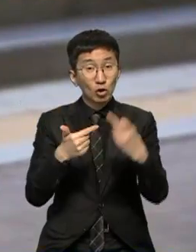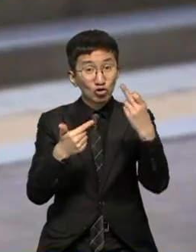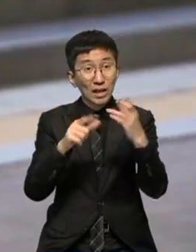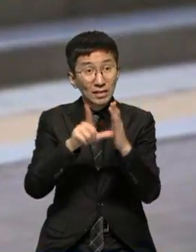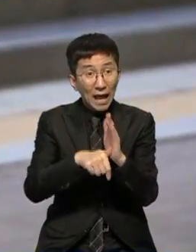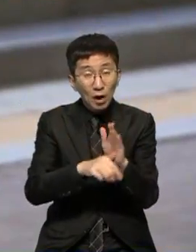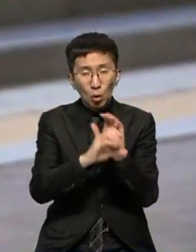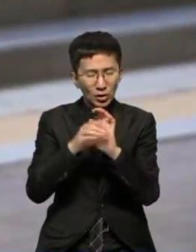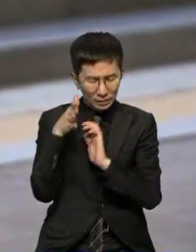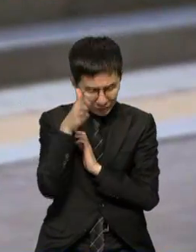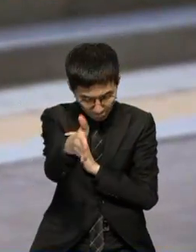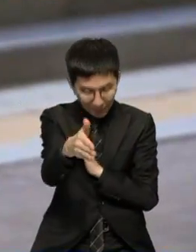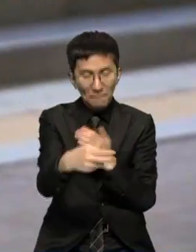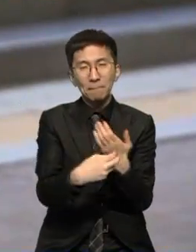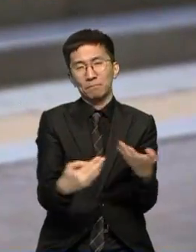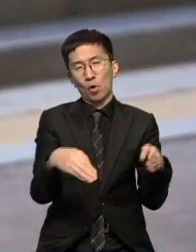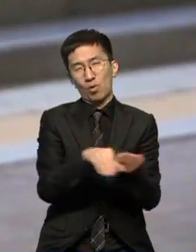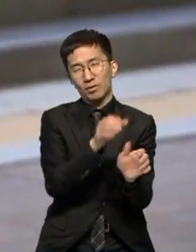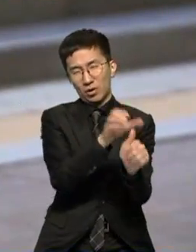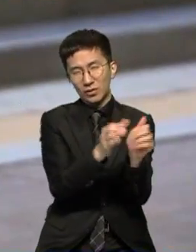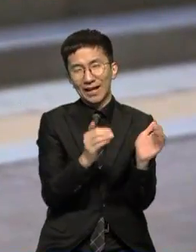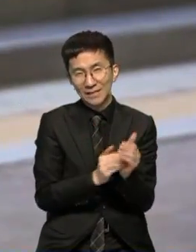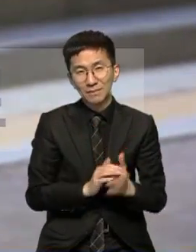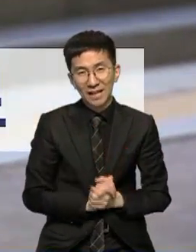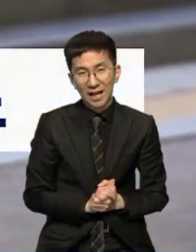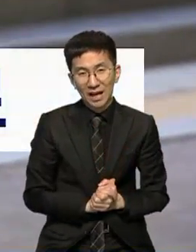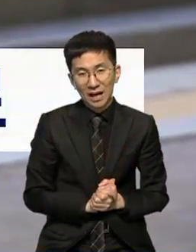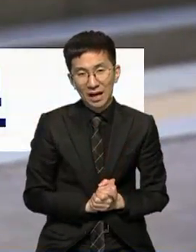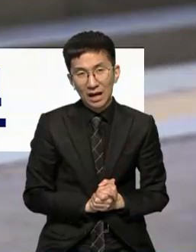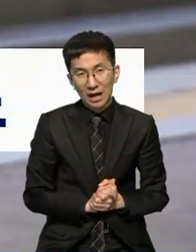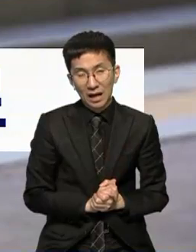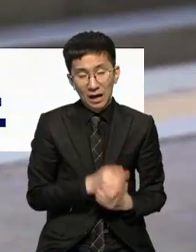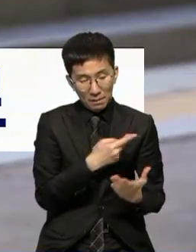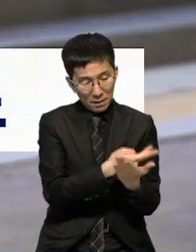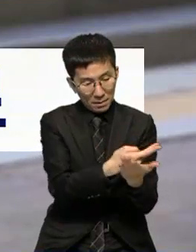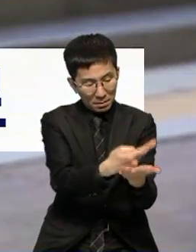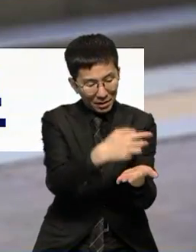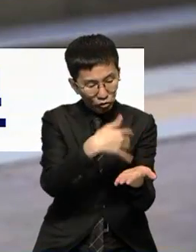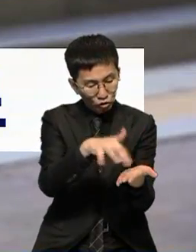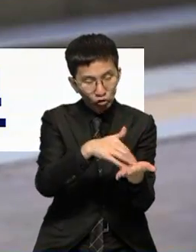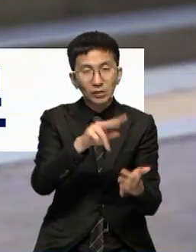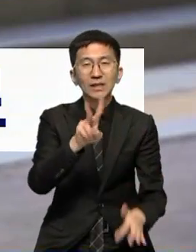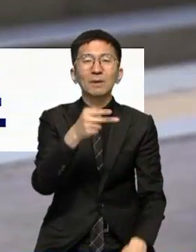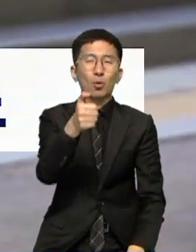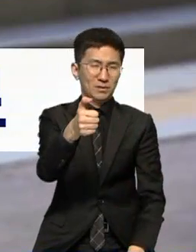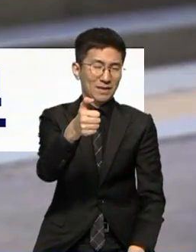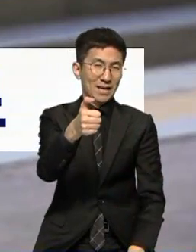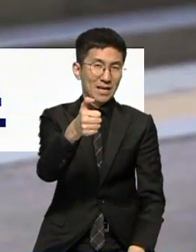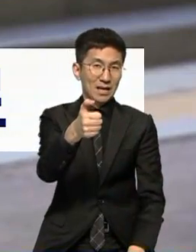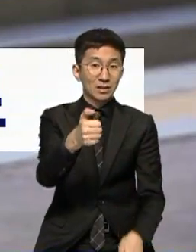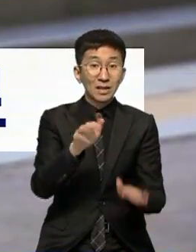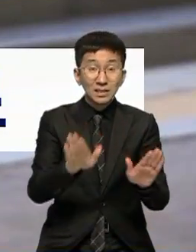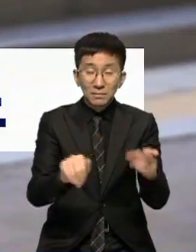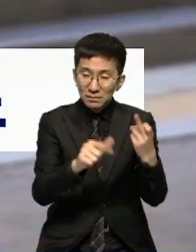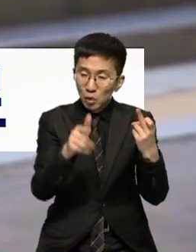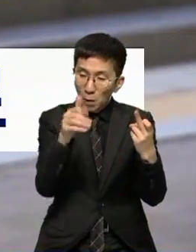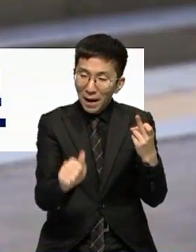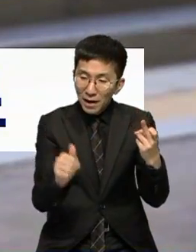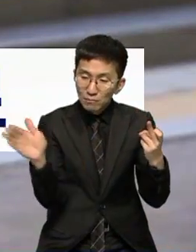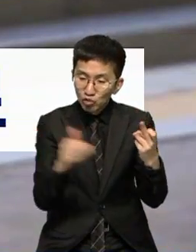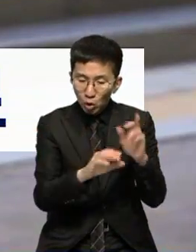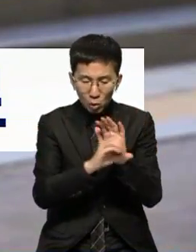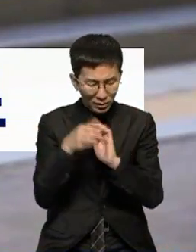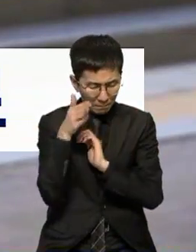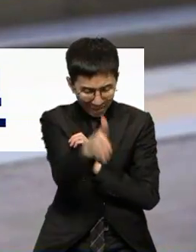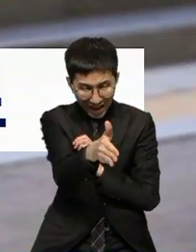거점 전담병원으로 지정한 곳인데요. 이곳에는 250여 개 정도의 병상이 있는데 이번 달 말부터 모두 코로나